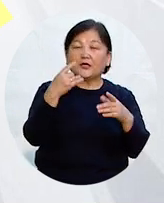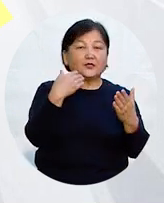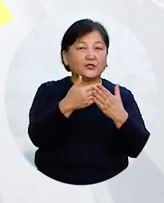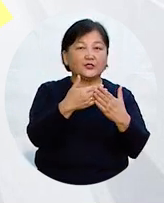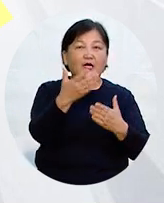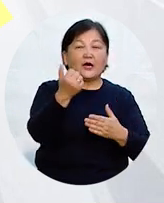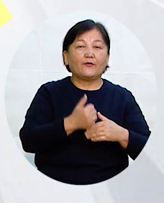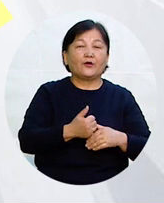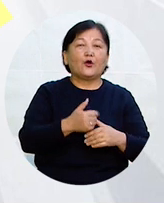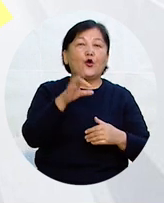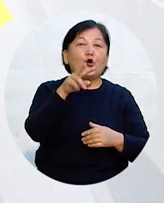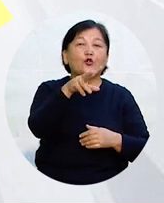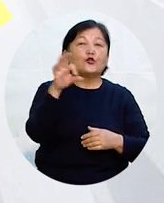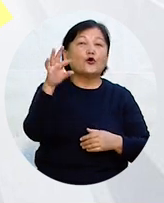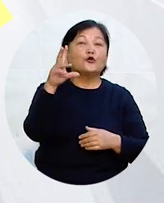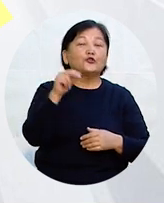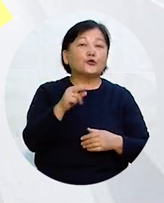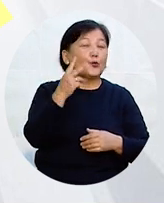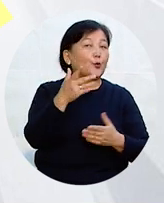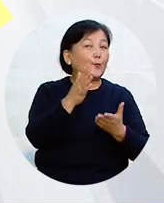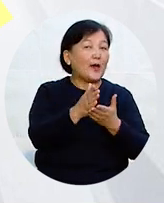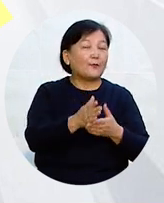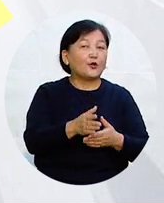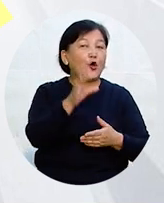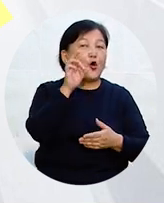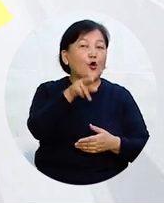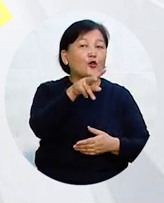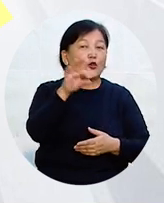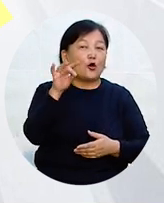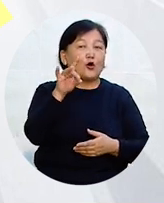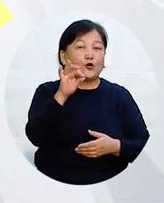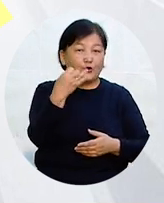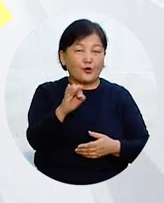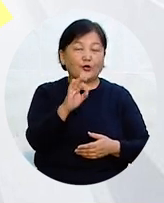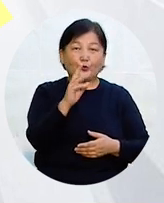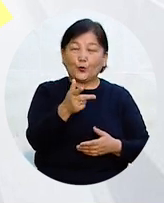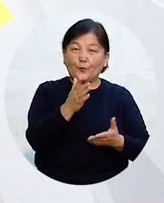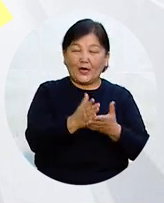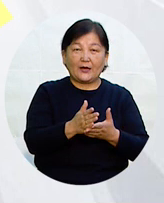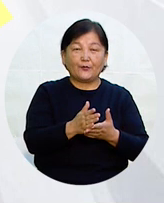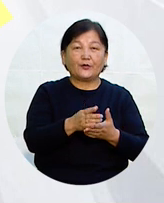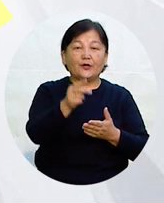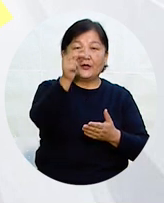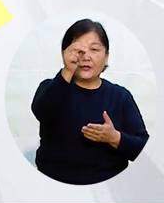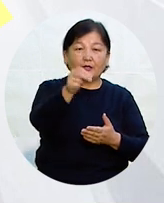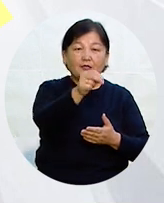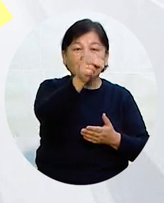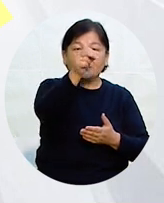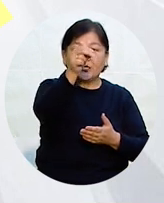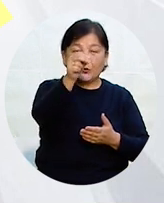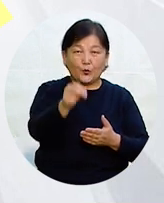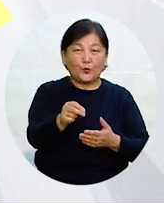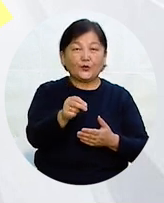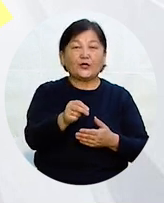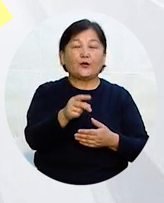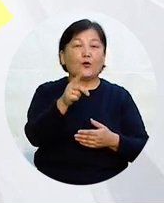Жишээлбэл олооч гэдэг үг бай үгийн хувьд олоорой гэдэг үгийн хувьд гидс жиргэлсэн бай зөвхөн гидсээ дугуйлаа. За тэгвэл